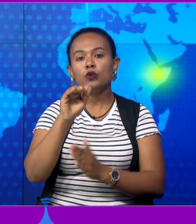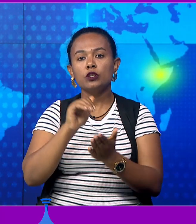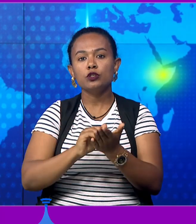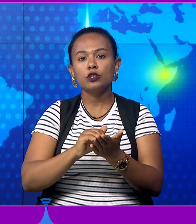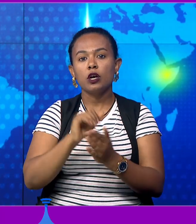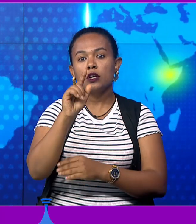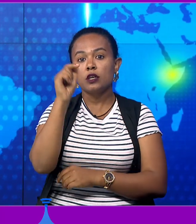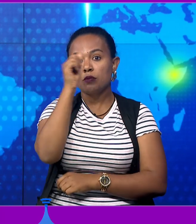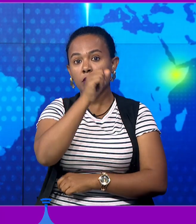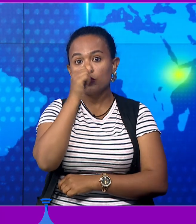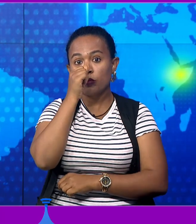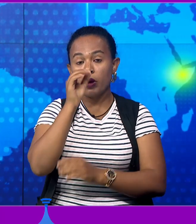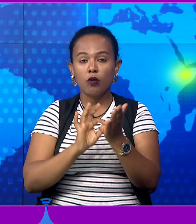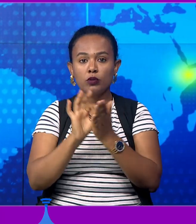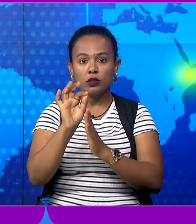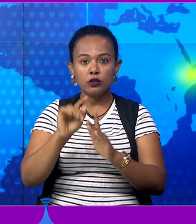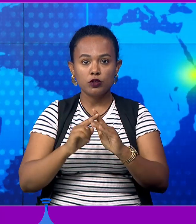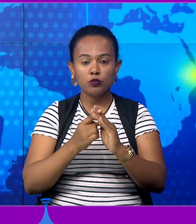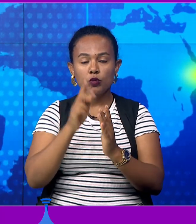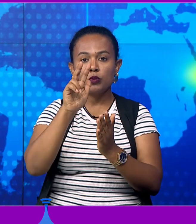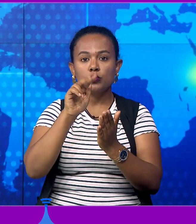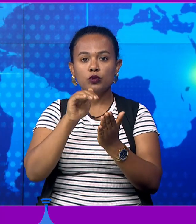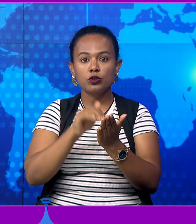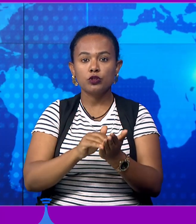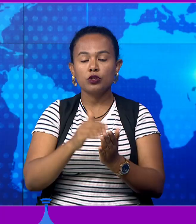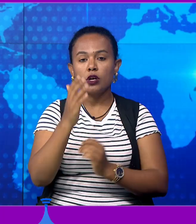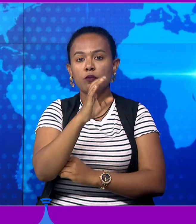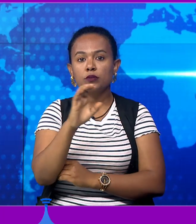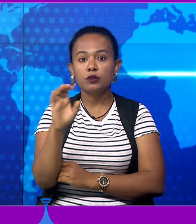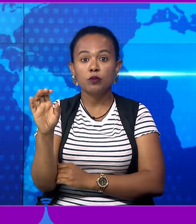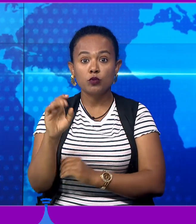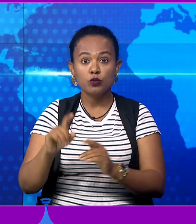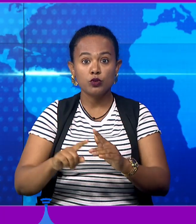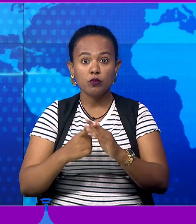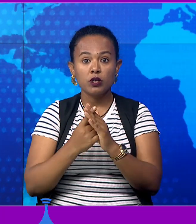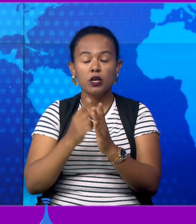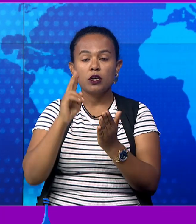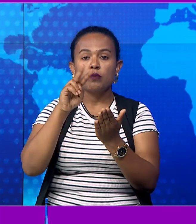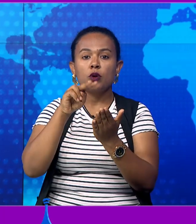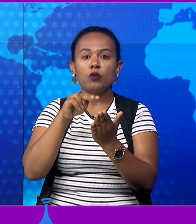ከ2011 በኢትዮጵያ አቆጣጠር ጀምሮ በ3500 ሄክታር ጀምረን